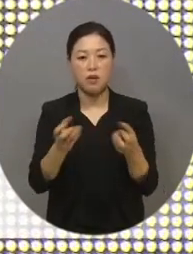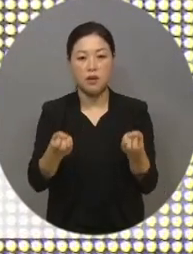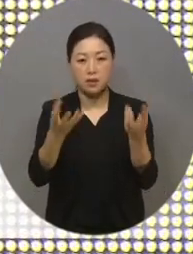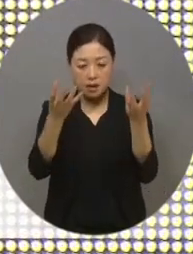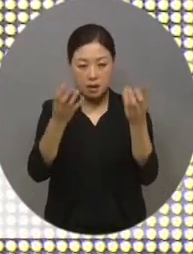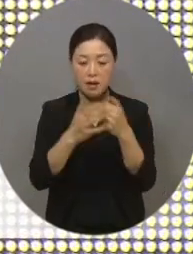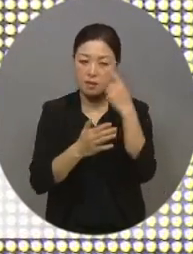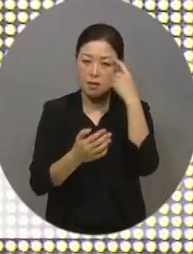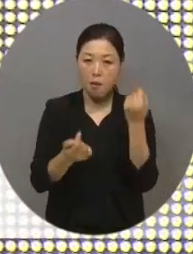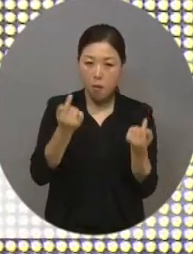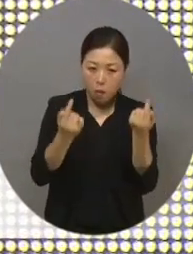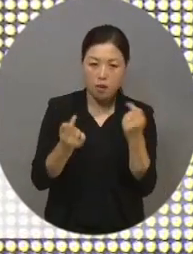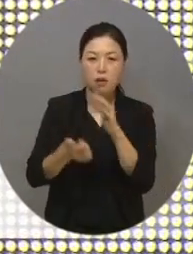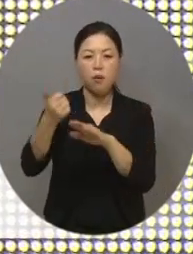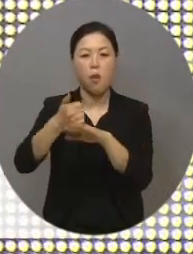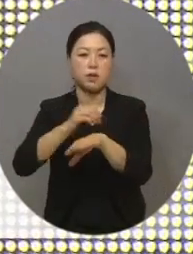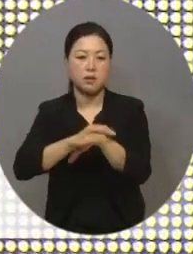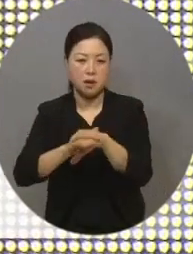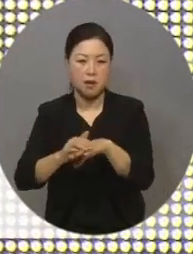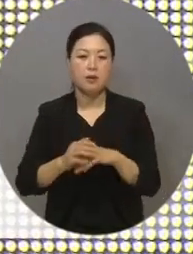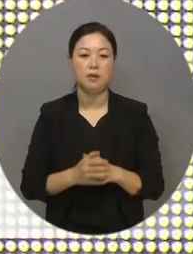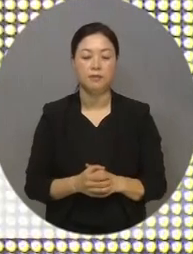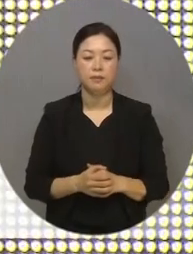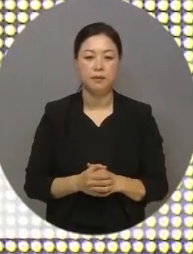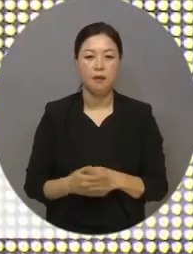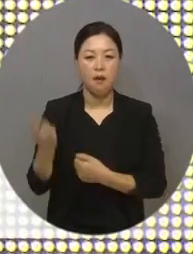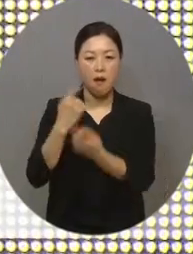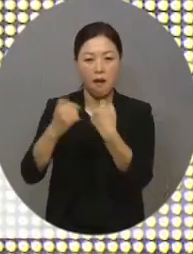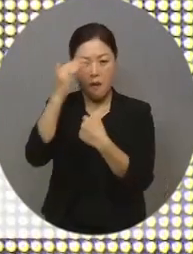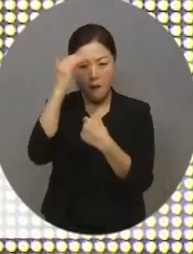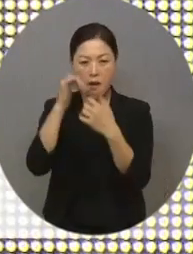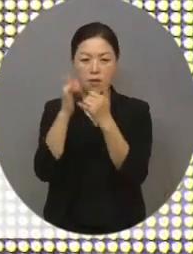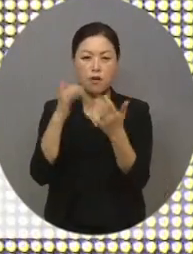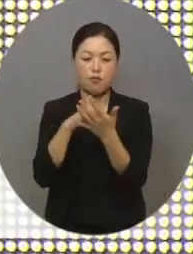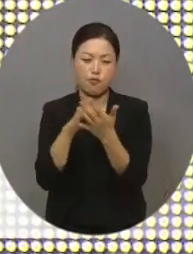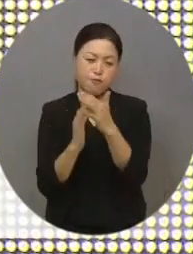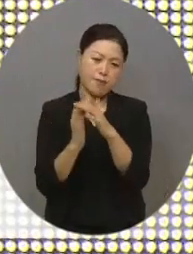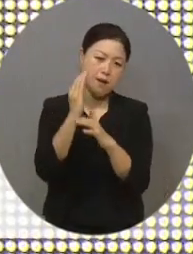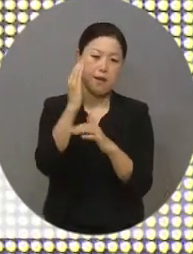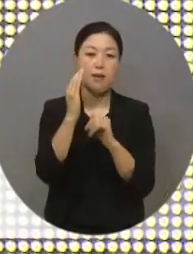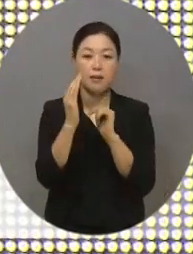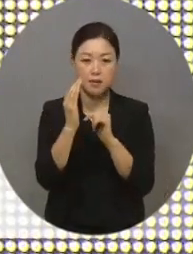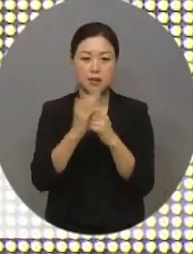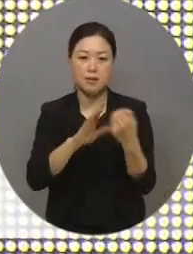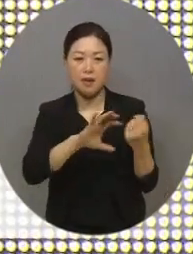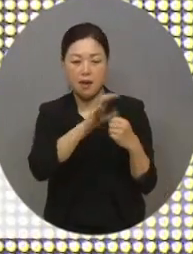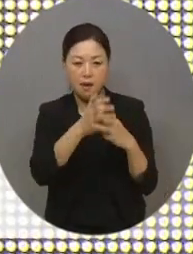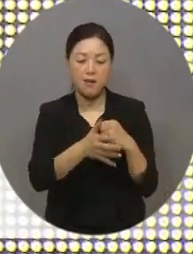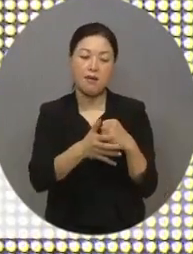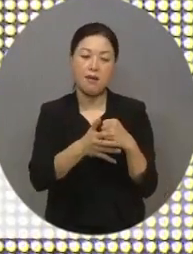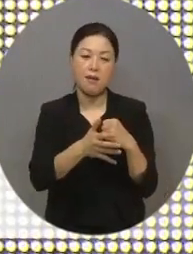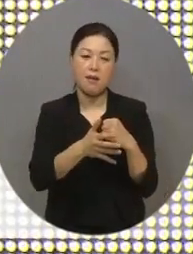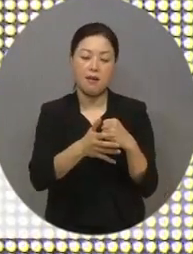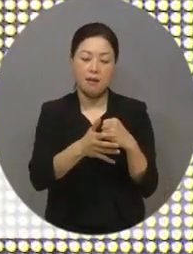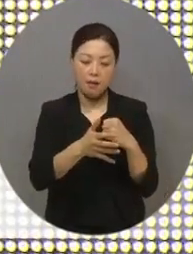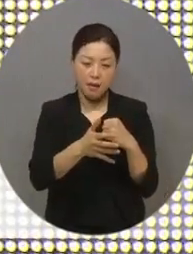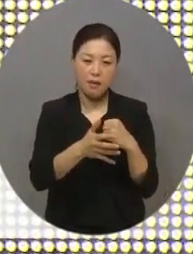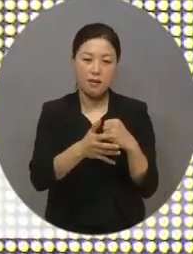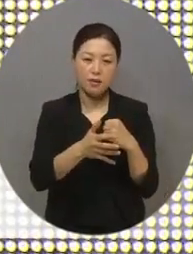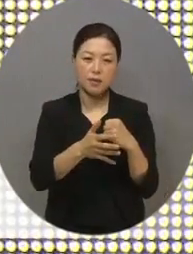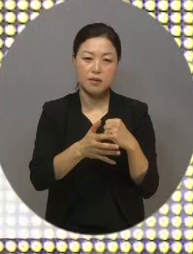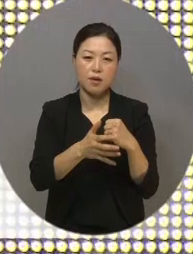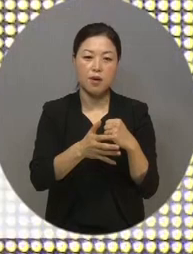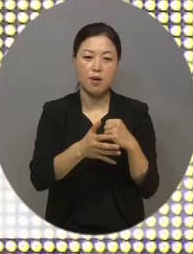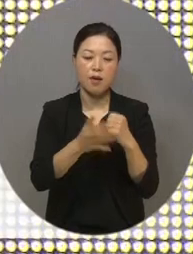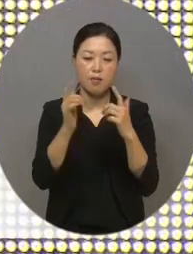성공을 거두면서 역대급 신기원을 이룩하는 세계적인 박람회로 이렇게